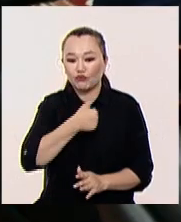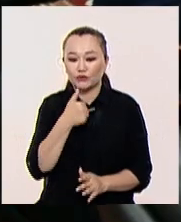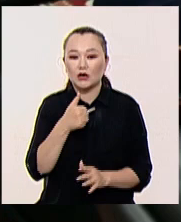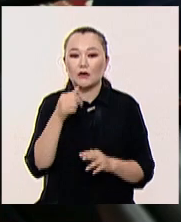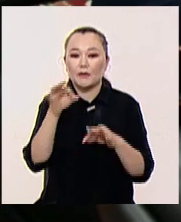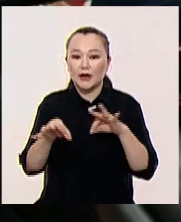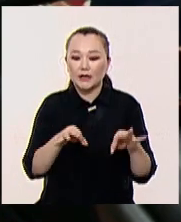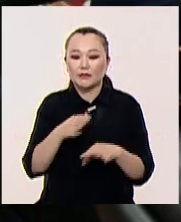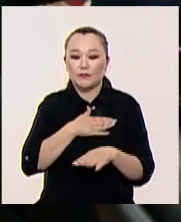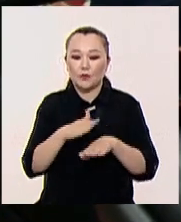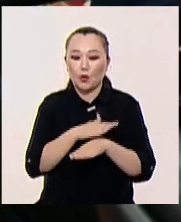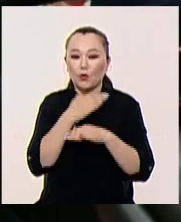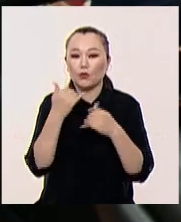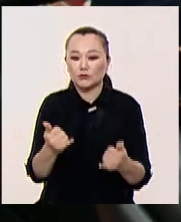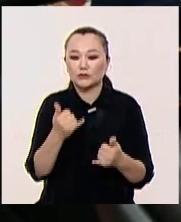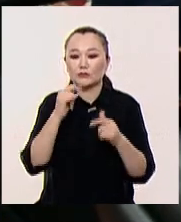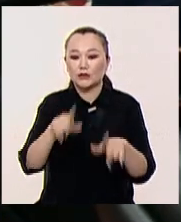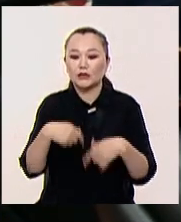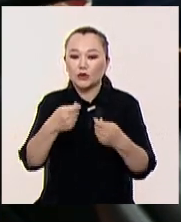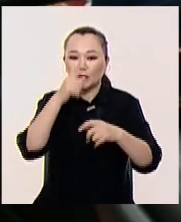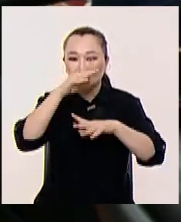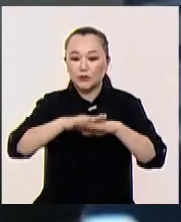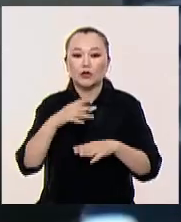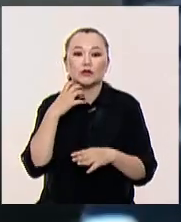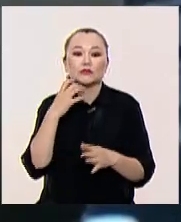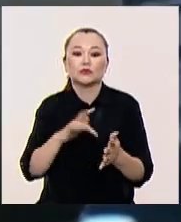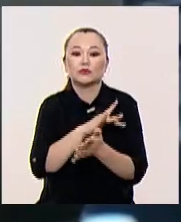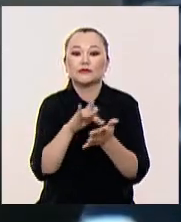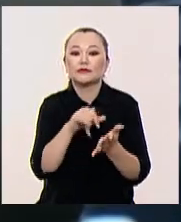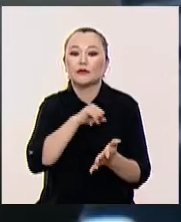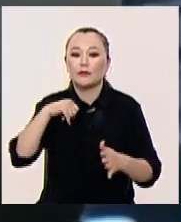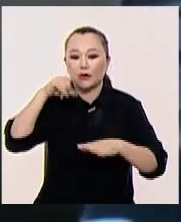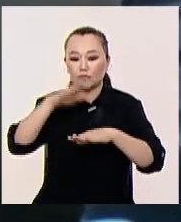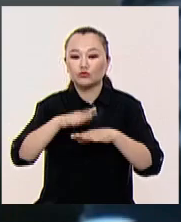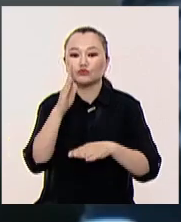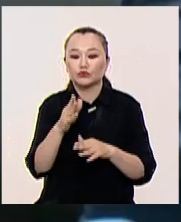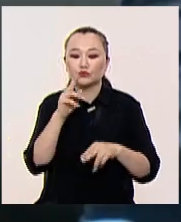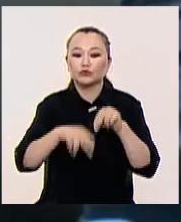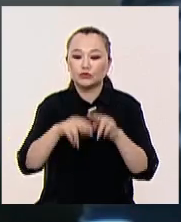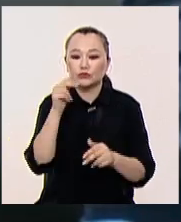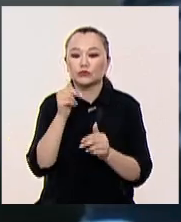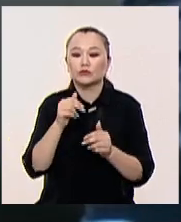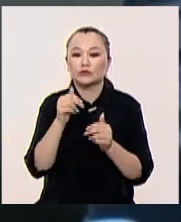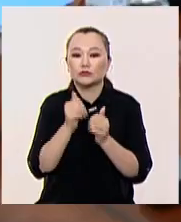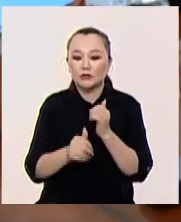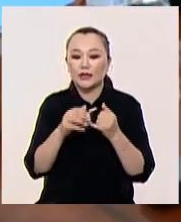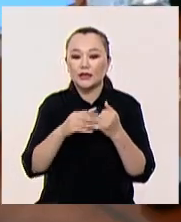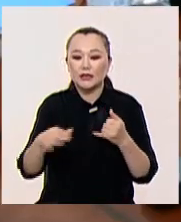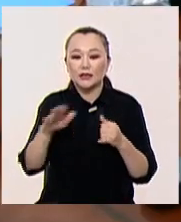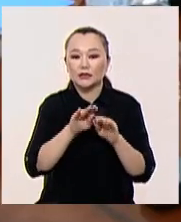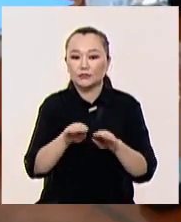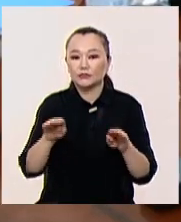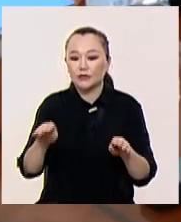Проект благотворительный, здание передадут Акимату Кызылорды. Сам Акимат будет строить инженерные сети и зоны парковки и